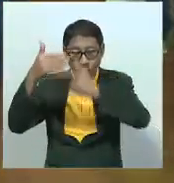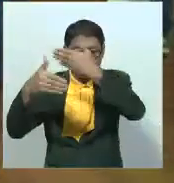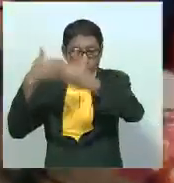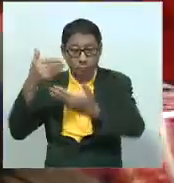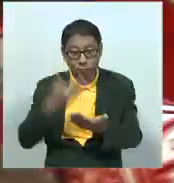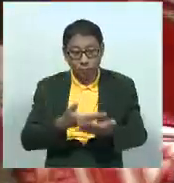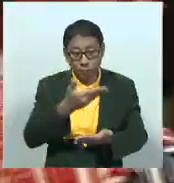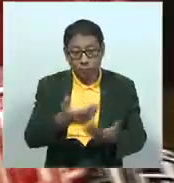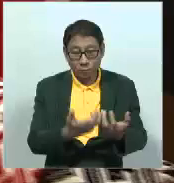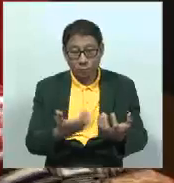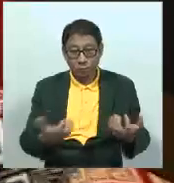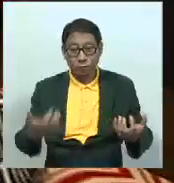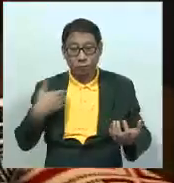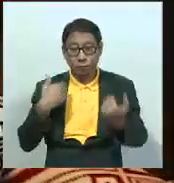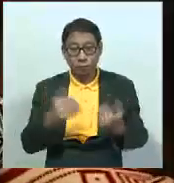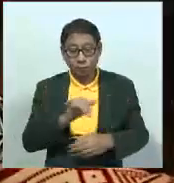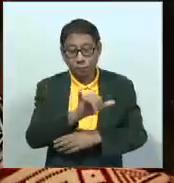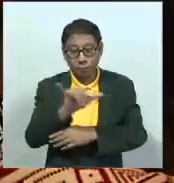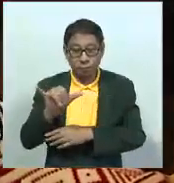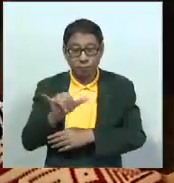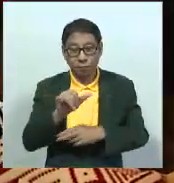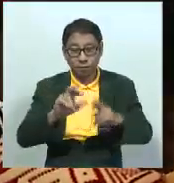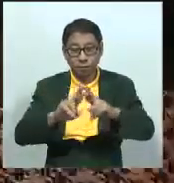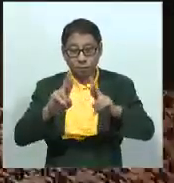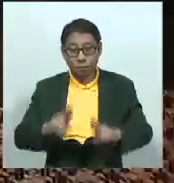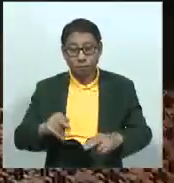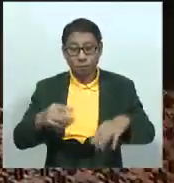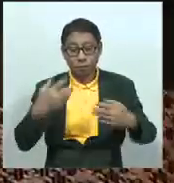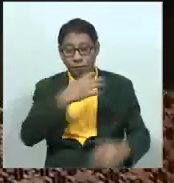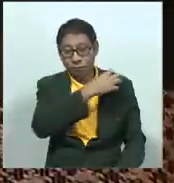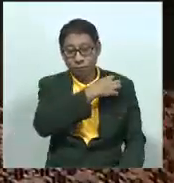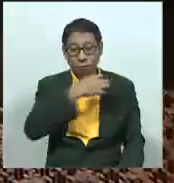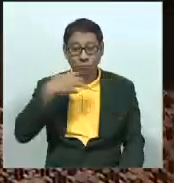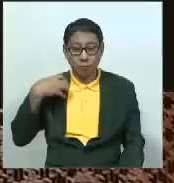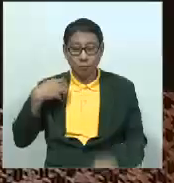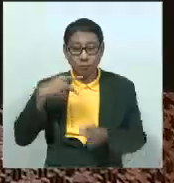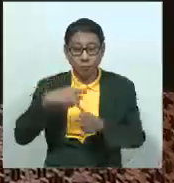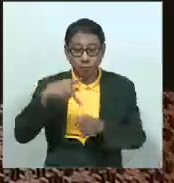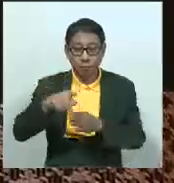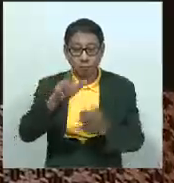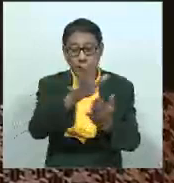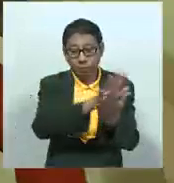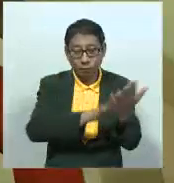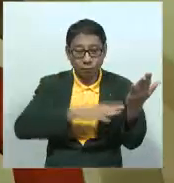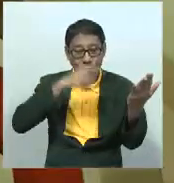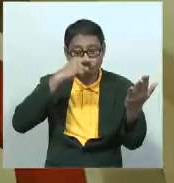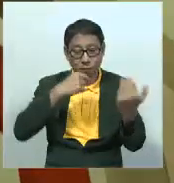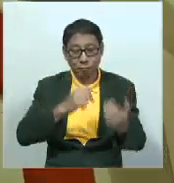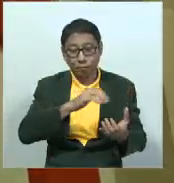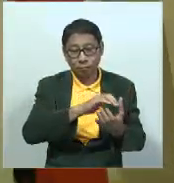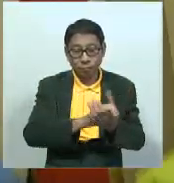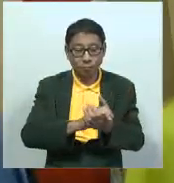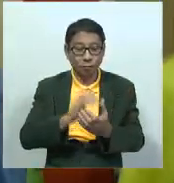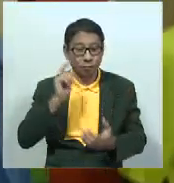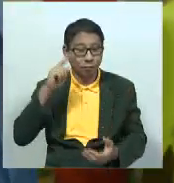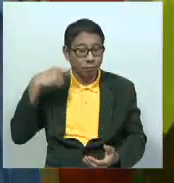ค้าจากร้านพระบรมวงศานุวงศ์ร้านค้าจากสถานเอกอัครราชทูตประจำประเทศไทยร้านสมาคมภริยาและ